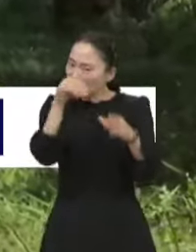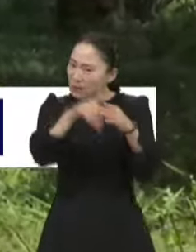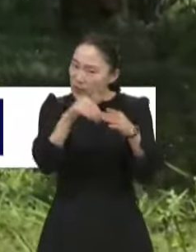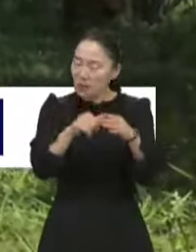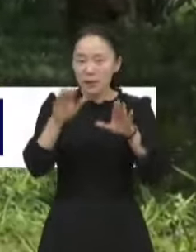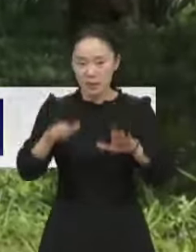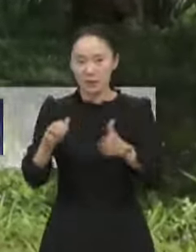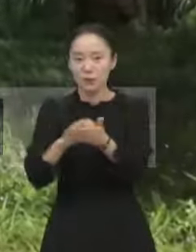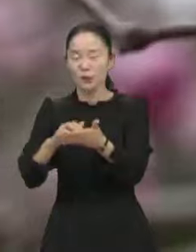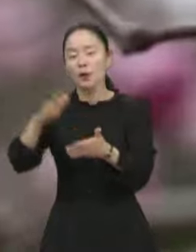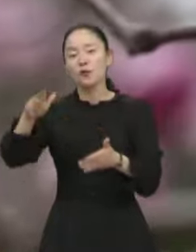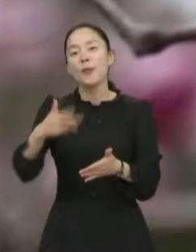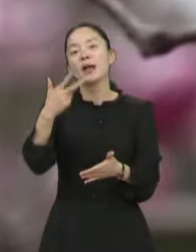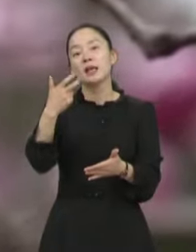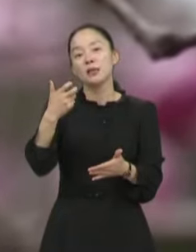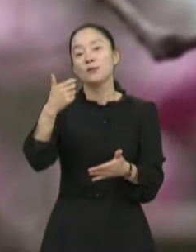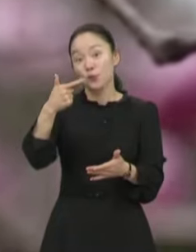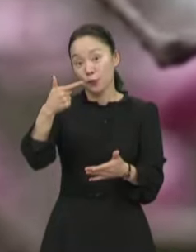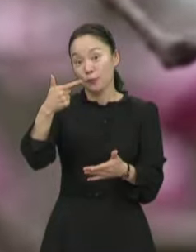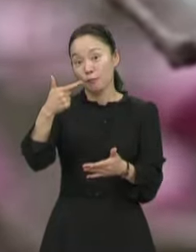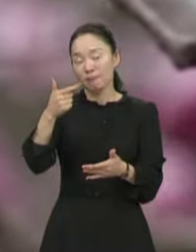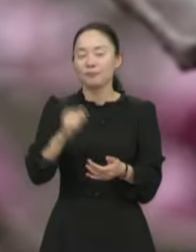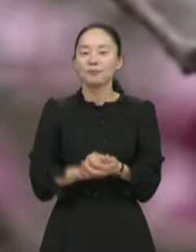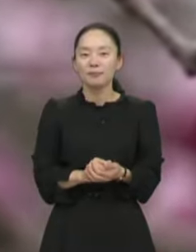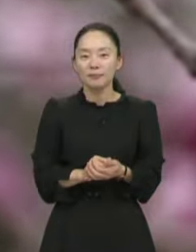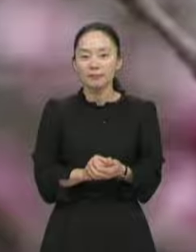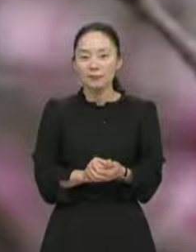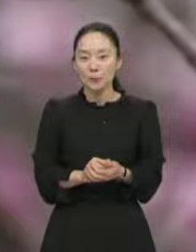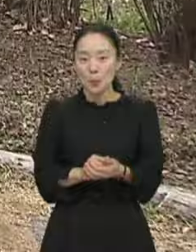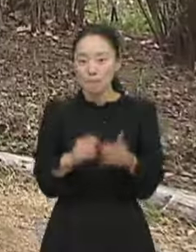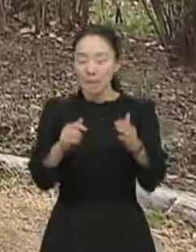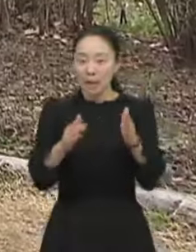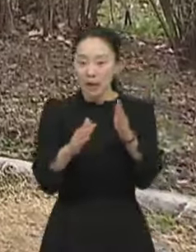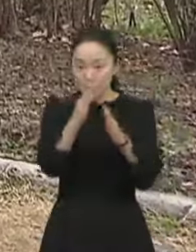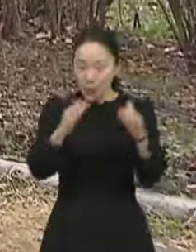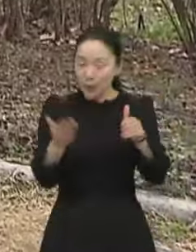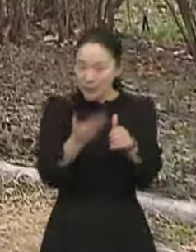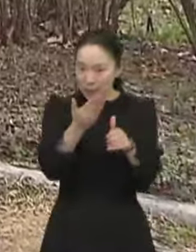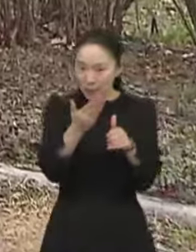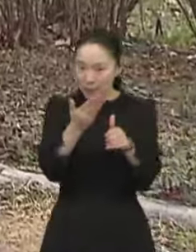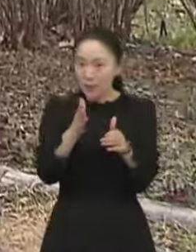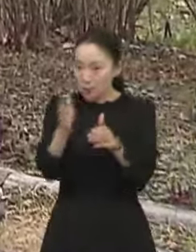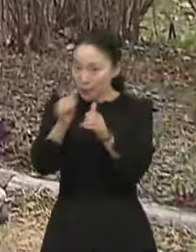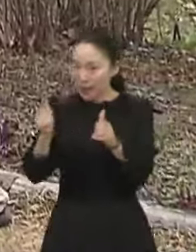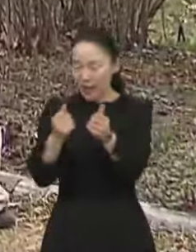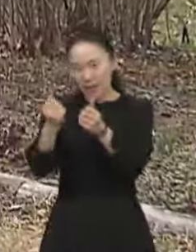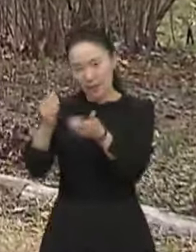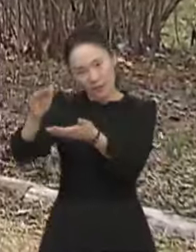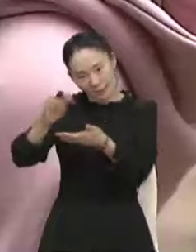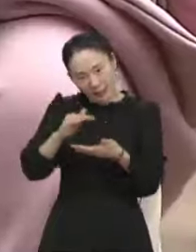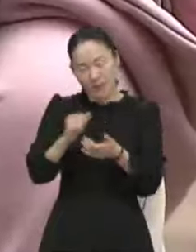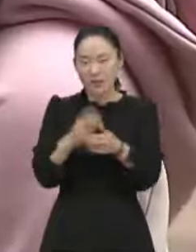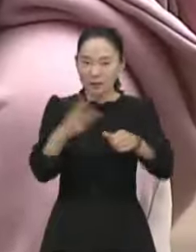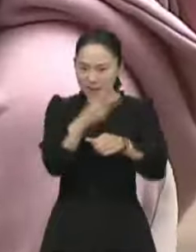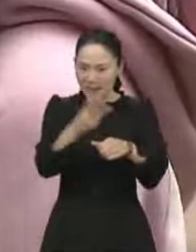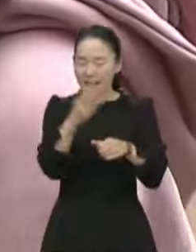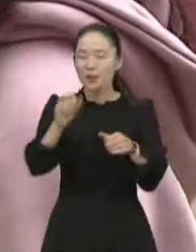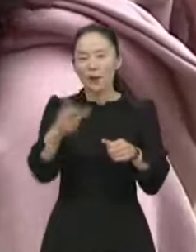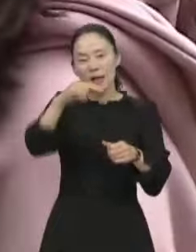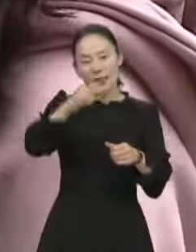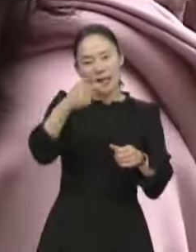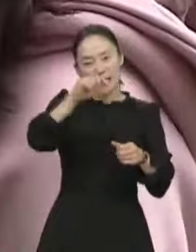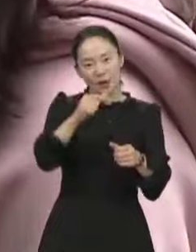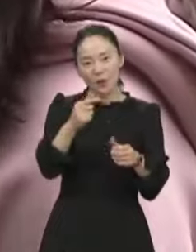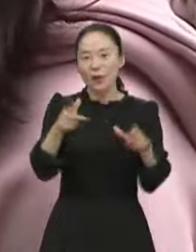지금은 926종류나 됩니다. 수목원을 직접 가꾸는 정원사의 해설을 들으며 3시간 동안 산정